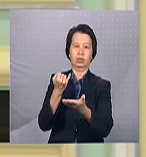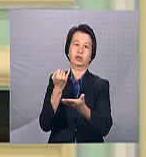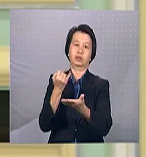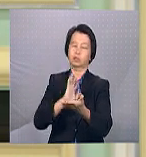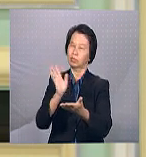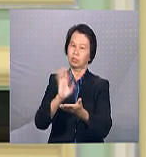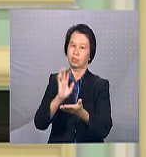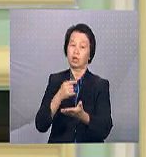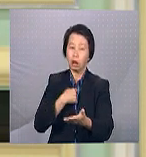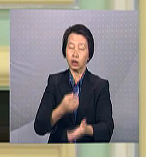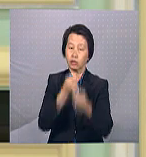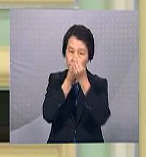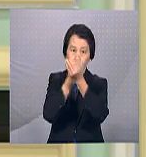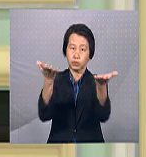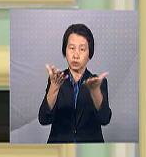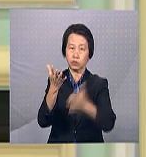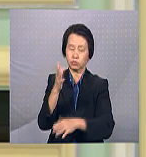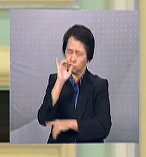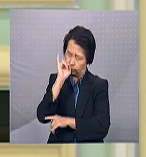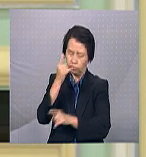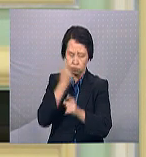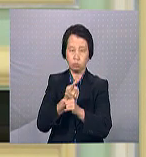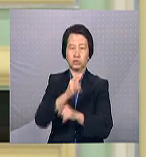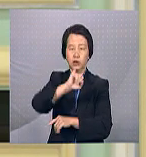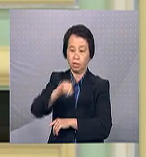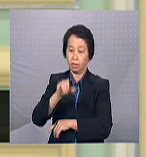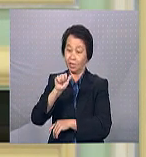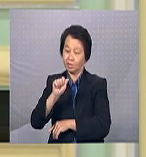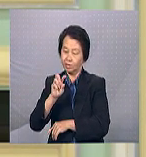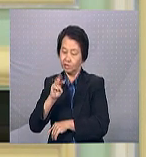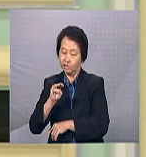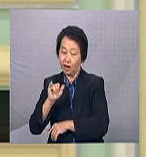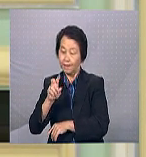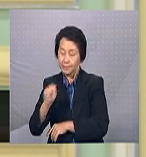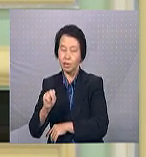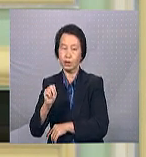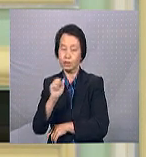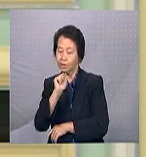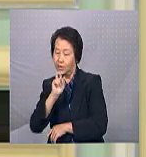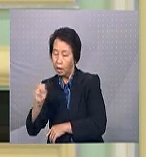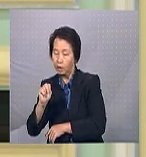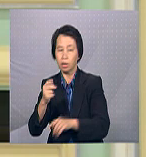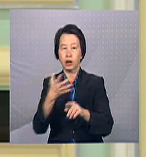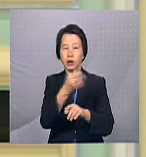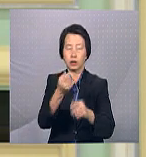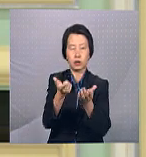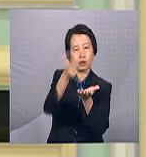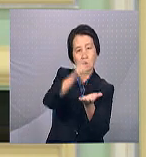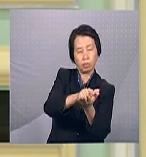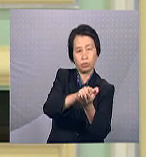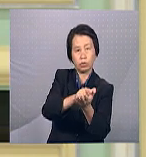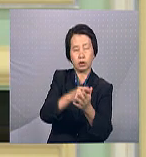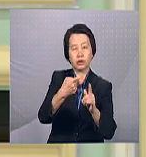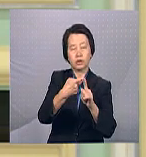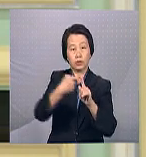ingin memberikan jaminan daripada kenyataan dan laporan yang